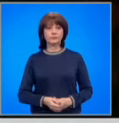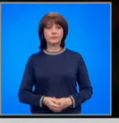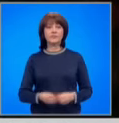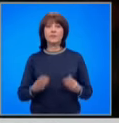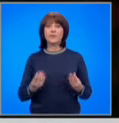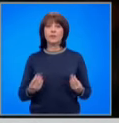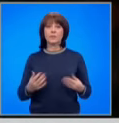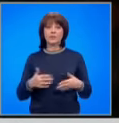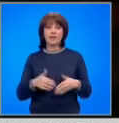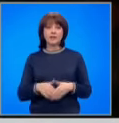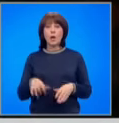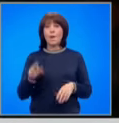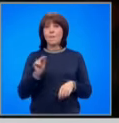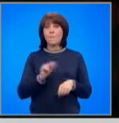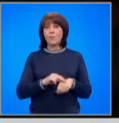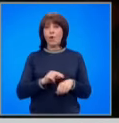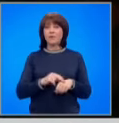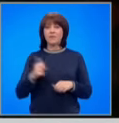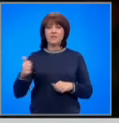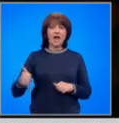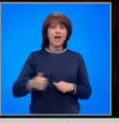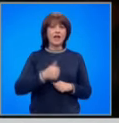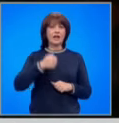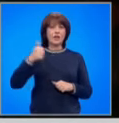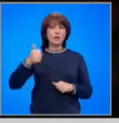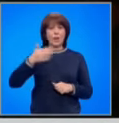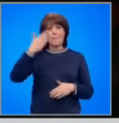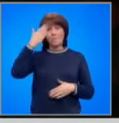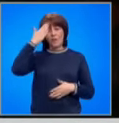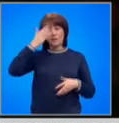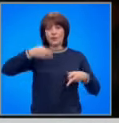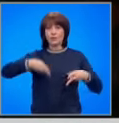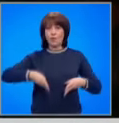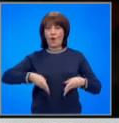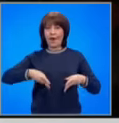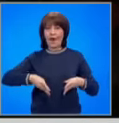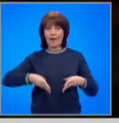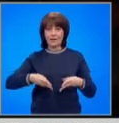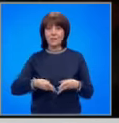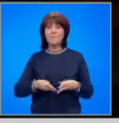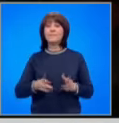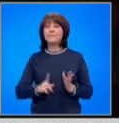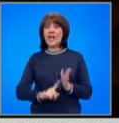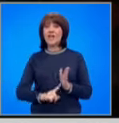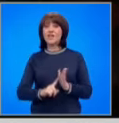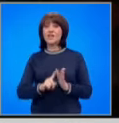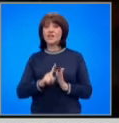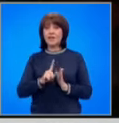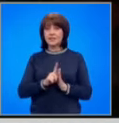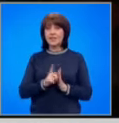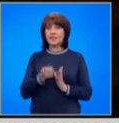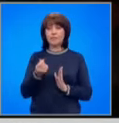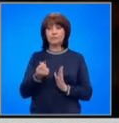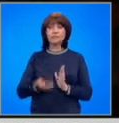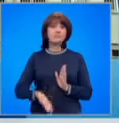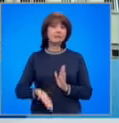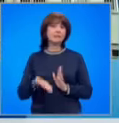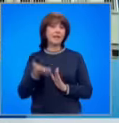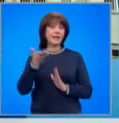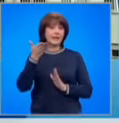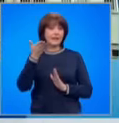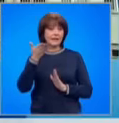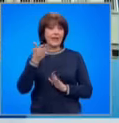Добър вечер. Пловдив е рекордьор по брой болнични легла на глава от населението. Инфлацията, високите цени на медицинските